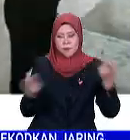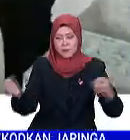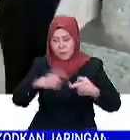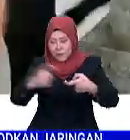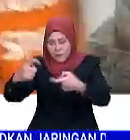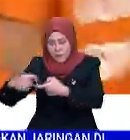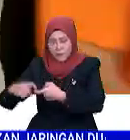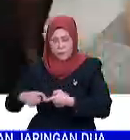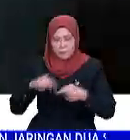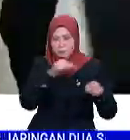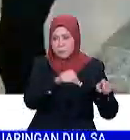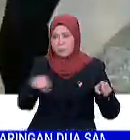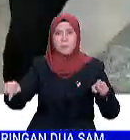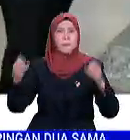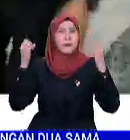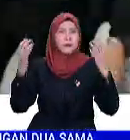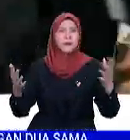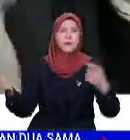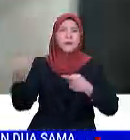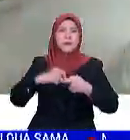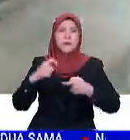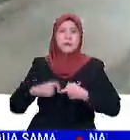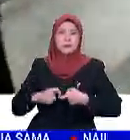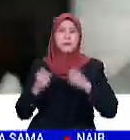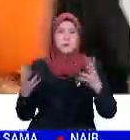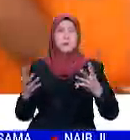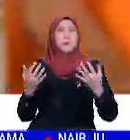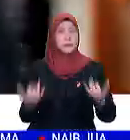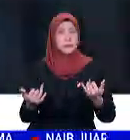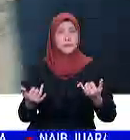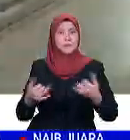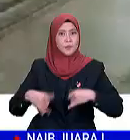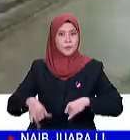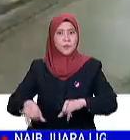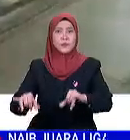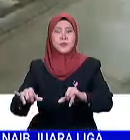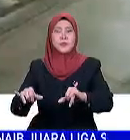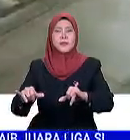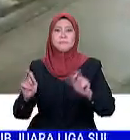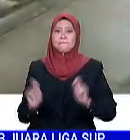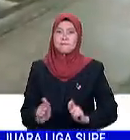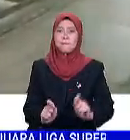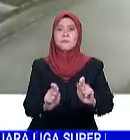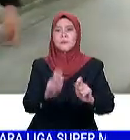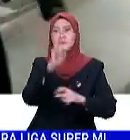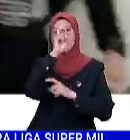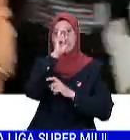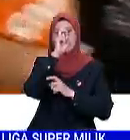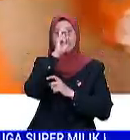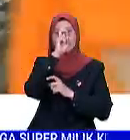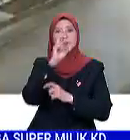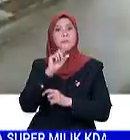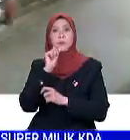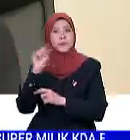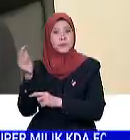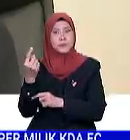berkaitan banyak lagi dan buat masa sekarang kita akan terus akanambil tindakan yang seajar bukan